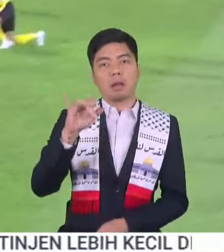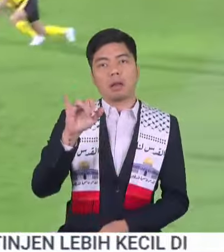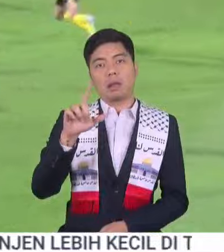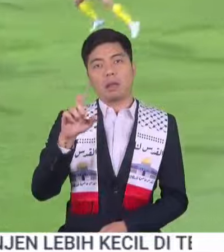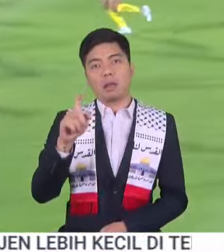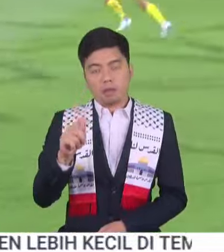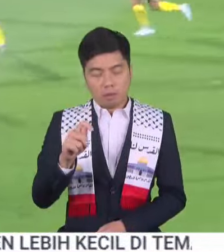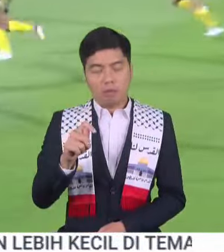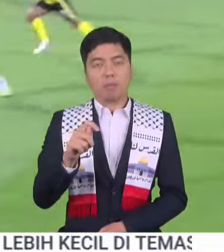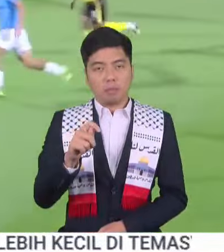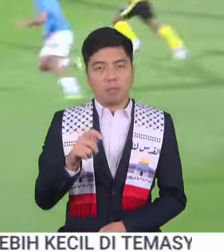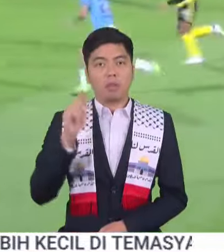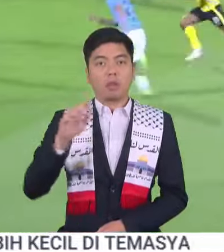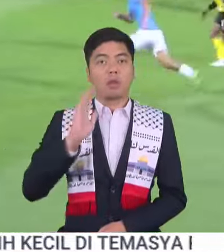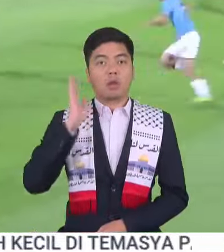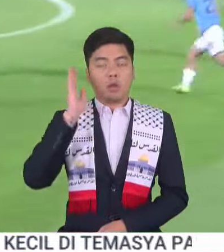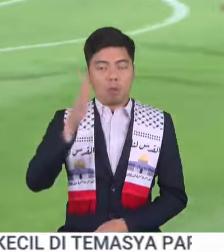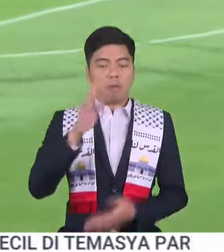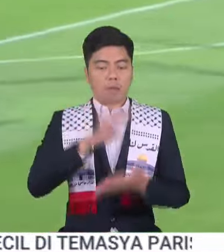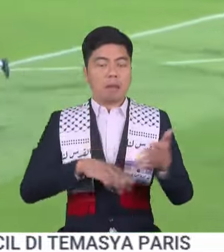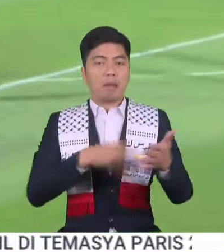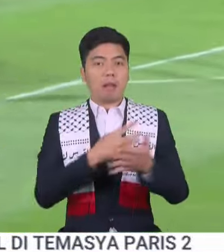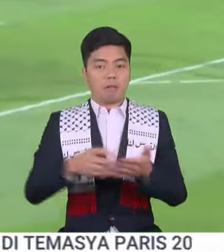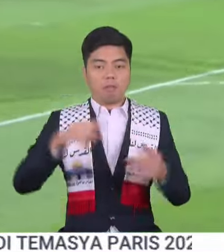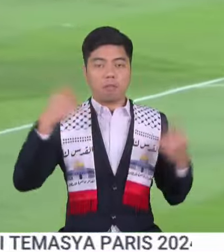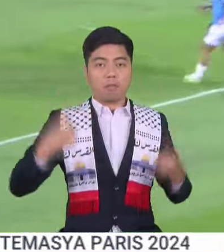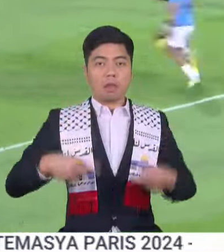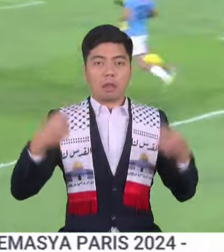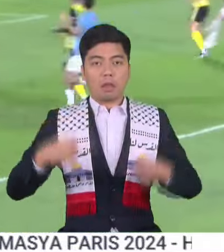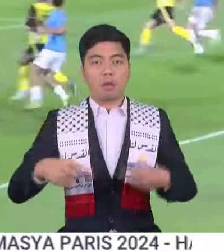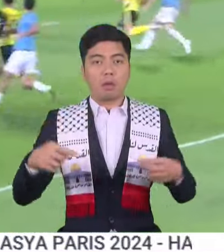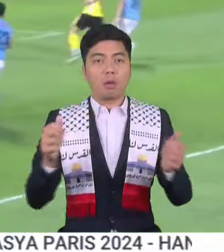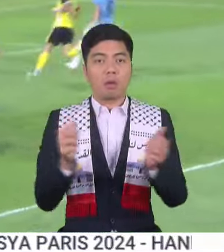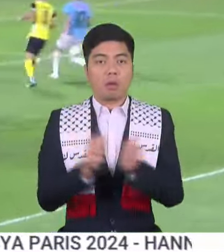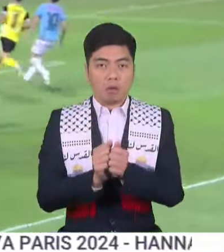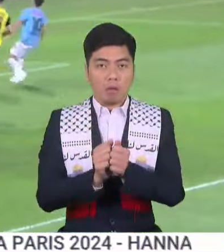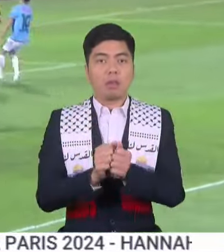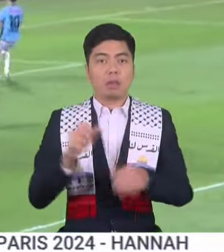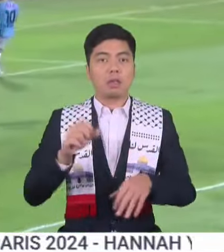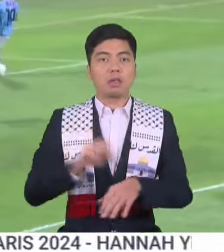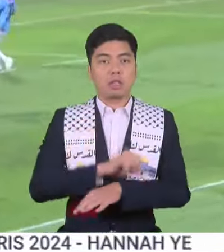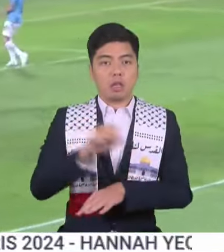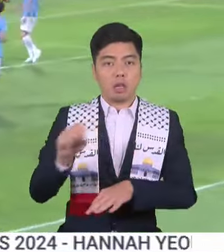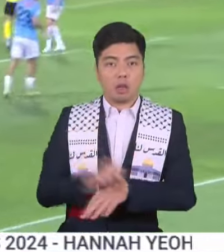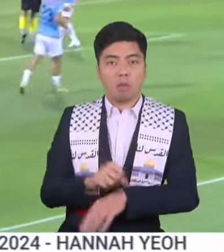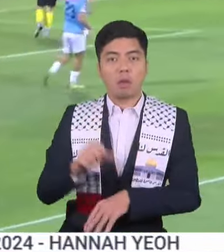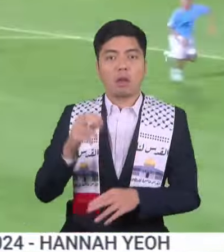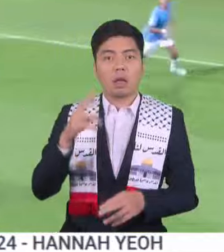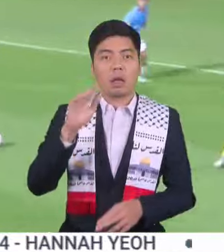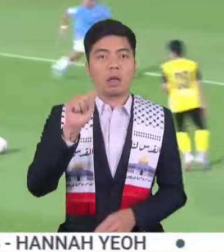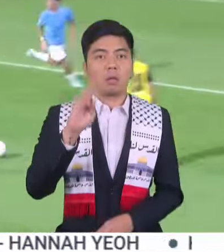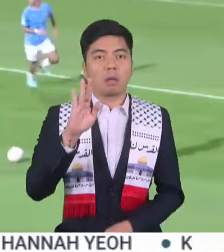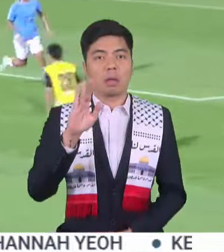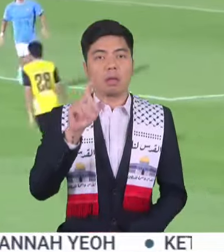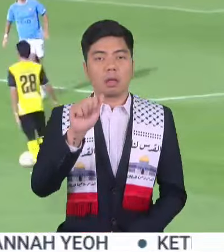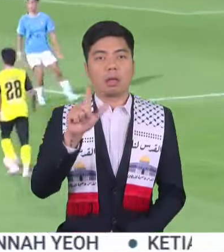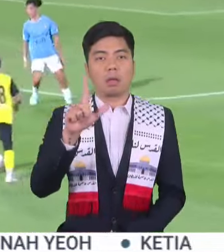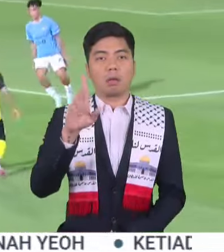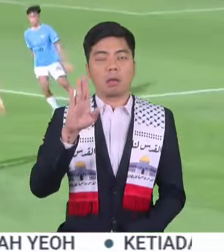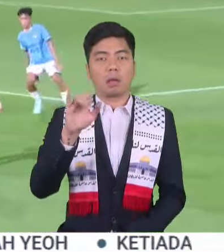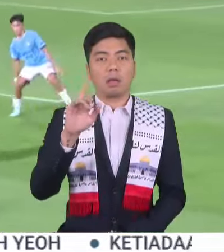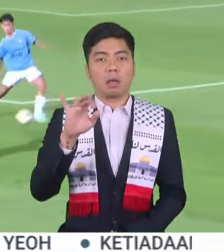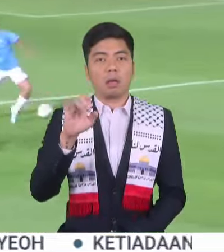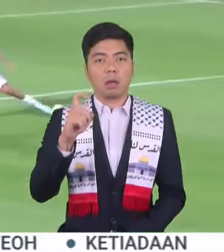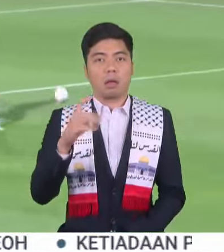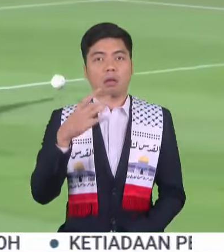ini, Perak FC dijadual bertemu satu lagi pasukan yang beraksi di Liga Singapura, Albirex Niigata FC dalam aksi persahabatan kedua